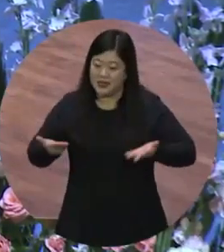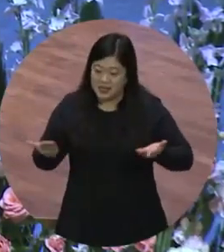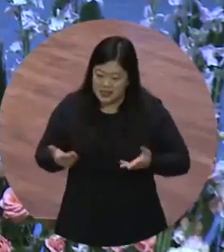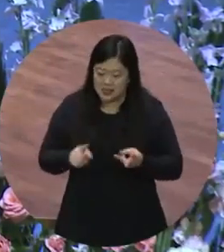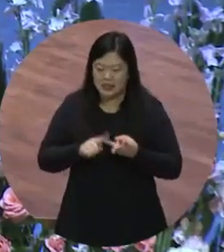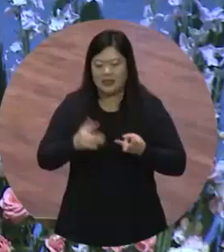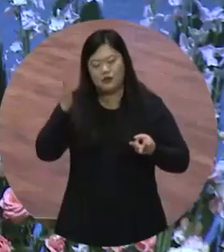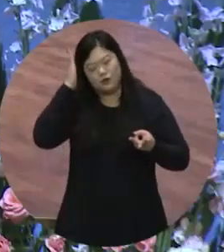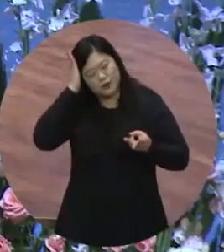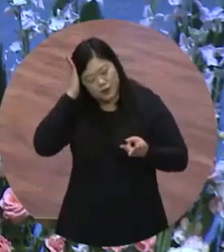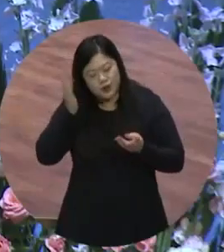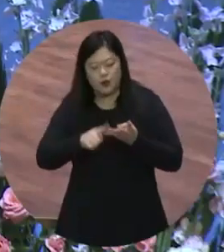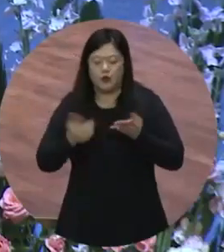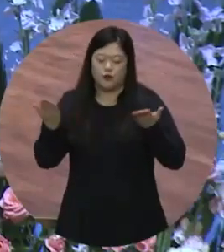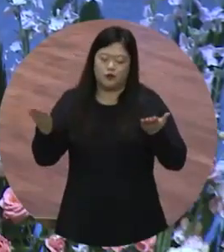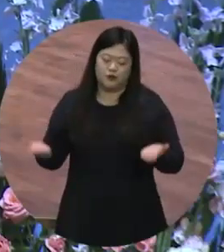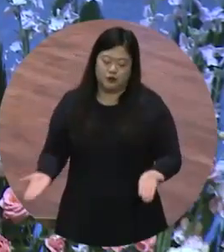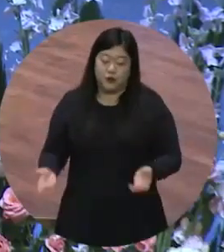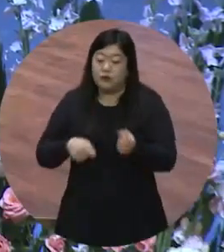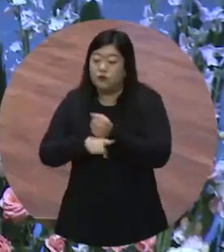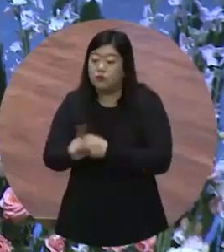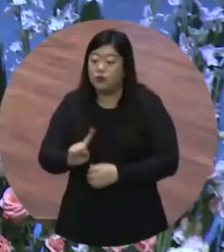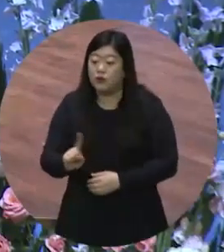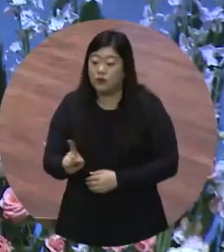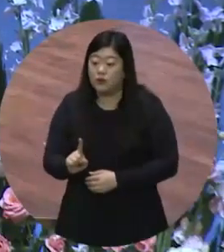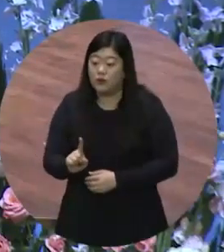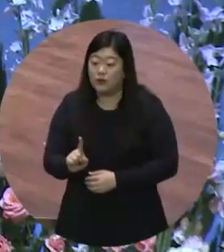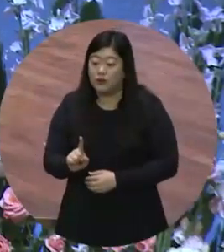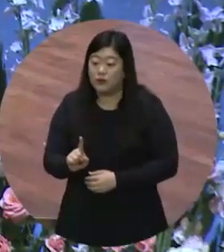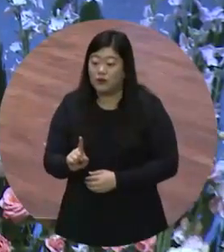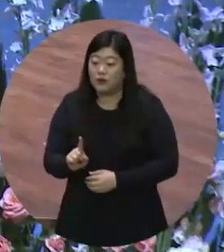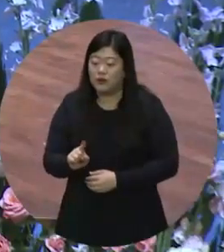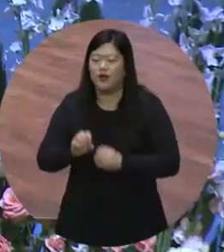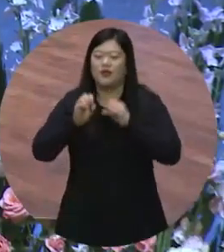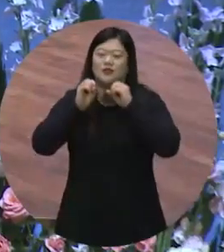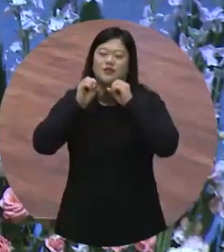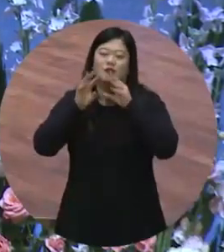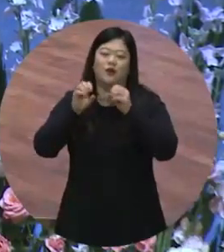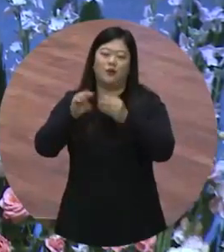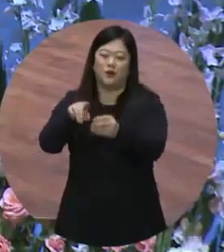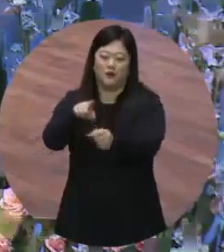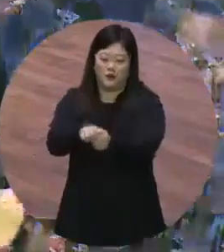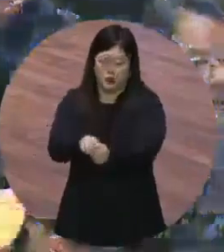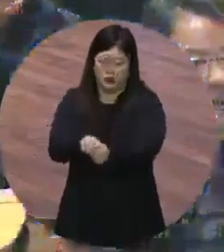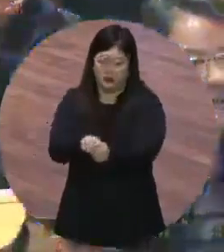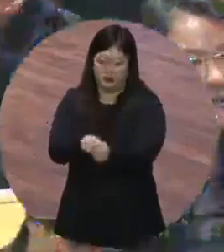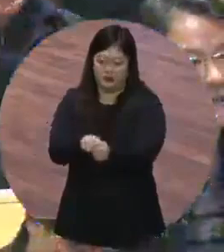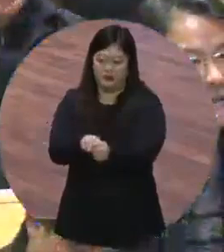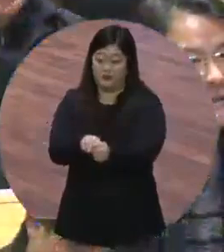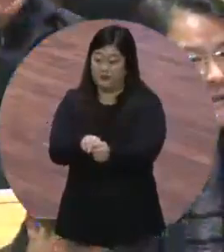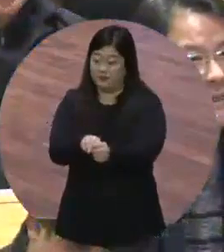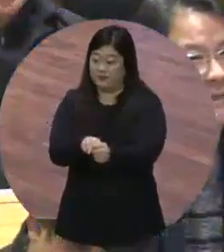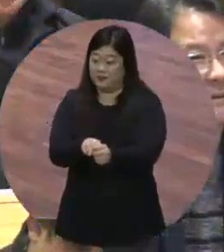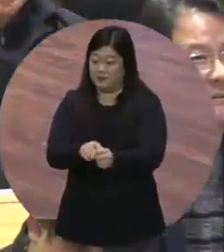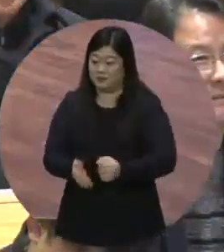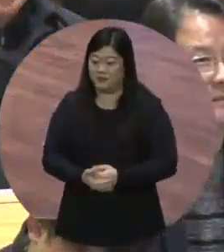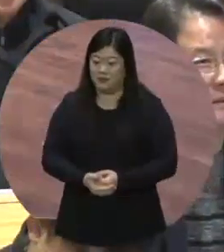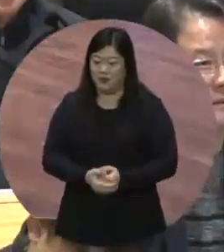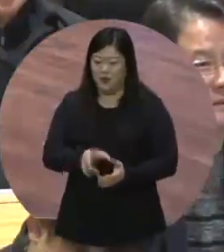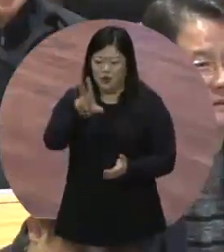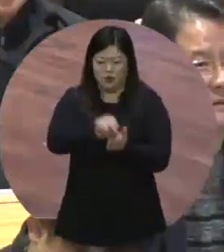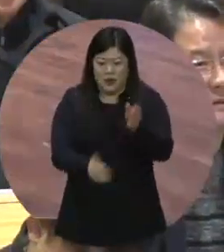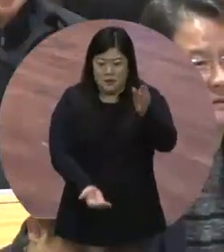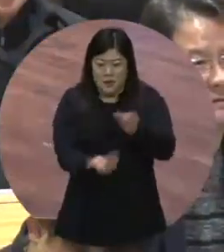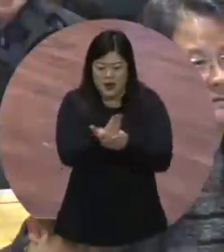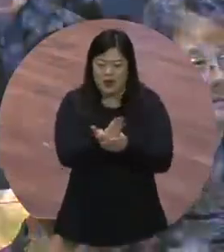것을 목표가 뭐가 돼야 되느냐? 오늘부터 선교에 맞추시기 바랍니다. 무슨 문제 생겨도 하나님